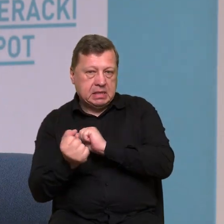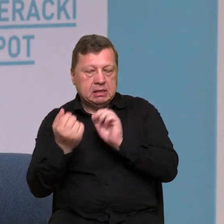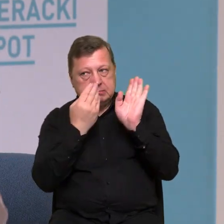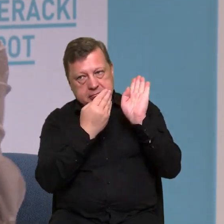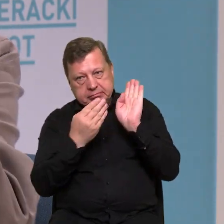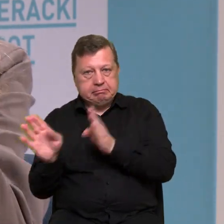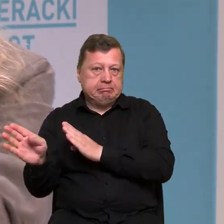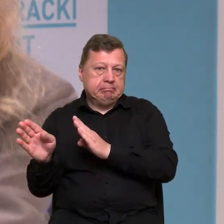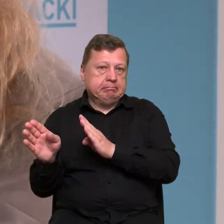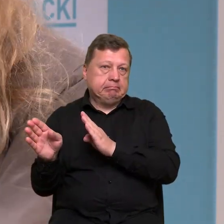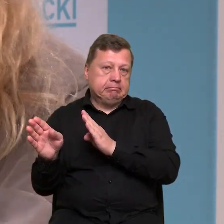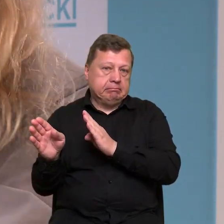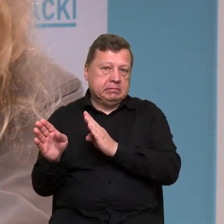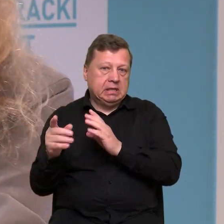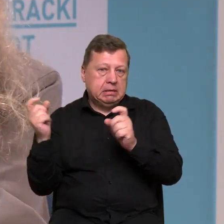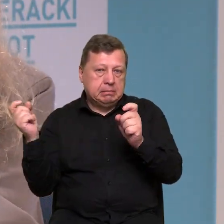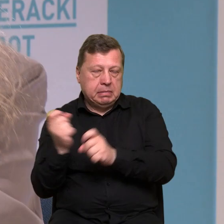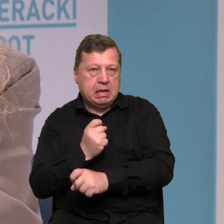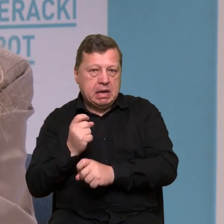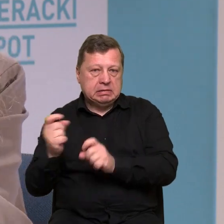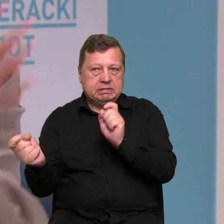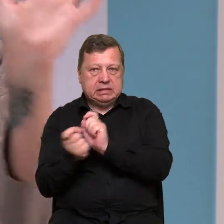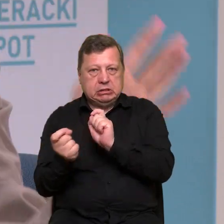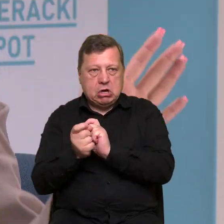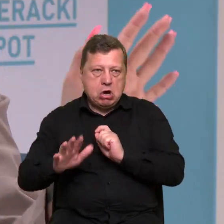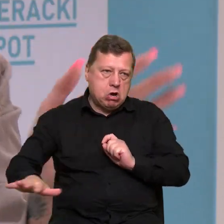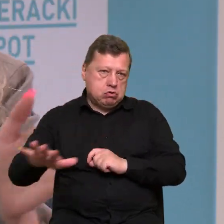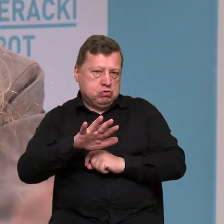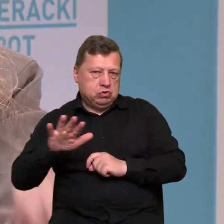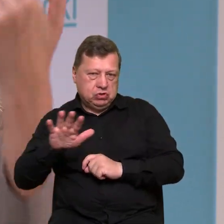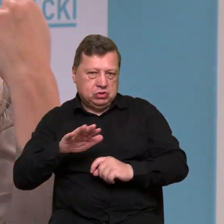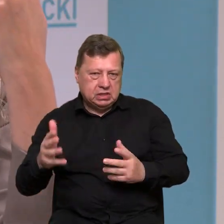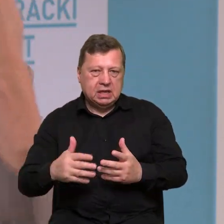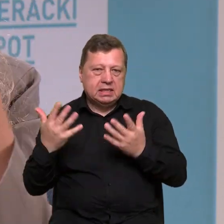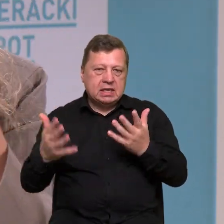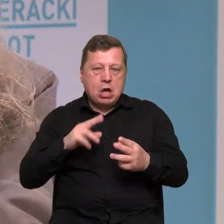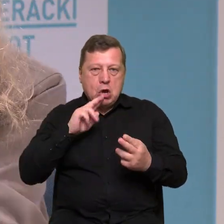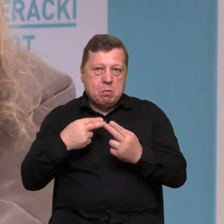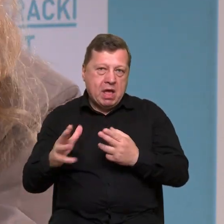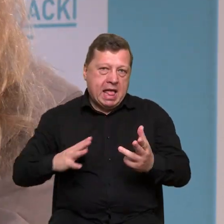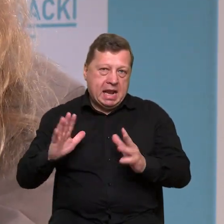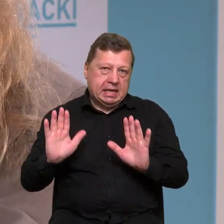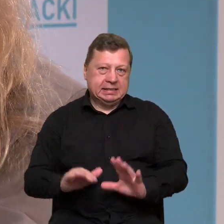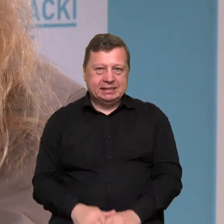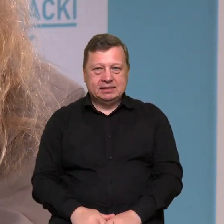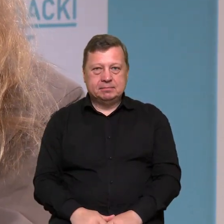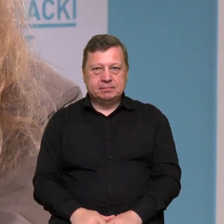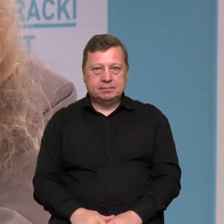stronę krajów sąsiadujących. Starałam się odpowiedzieć elegancko, mam nadzieję, że mi się udało.